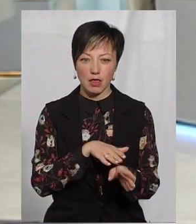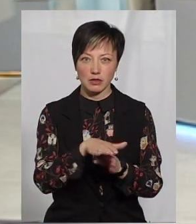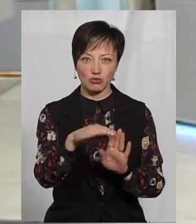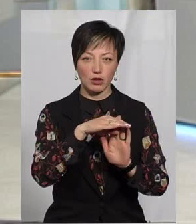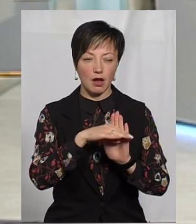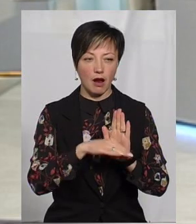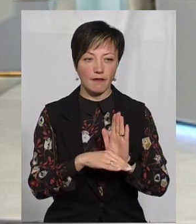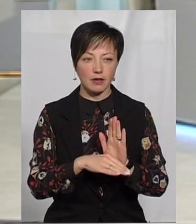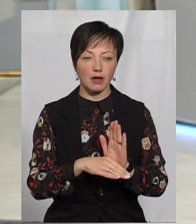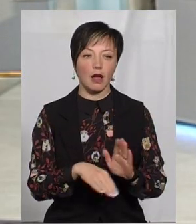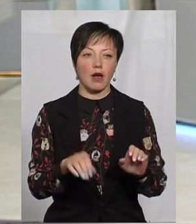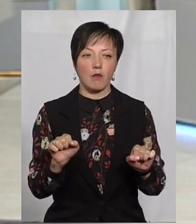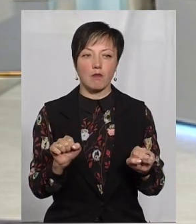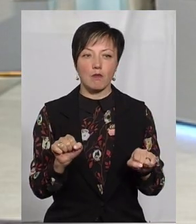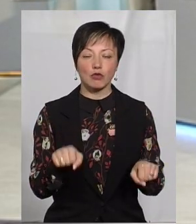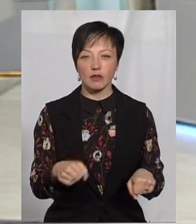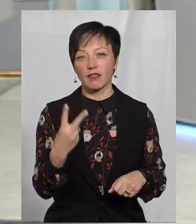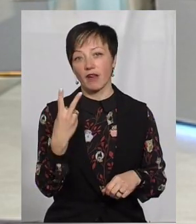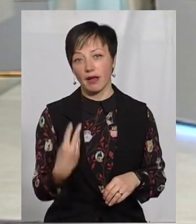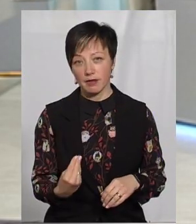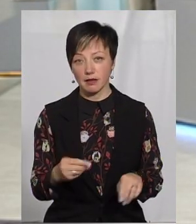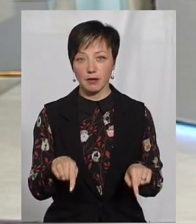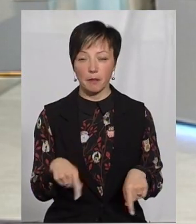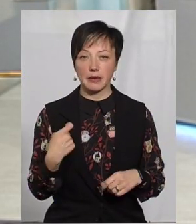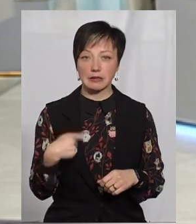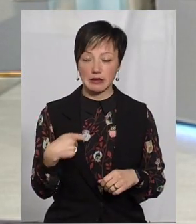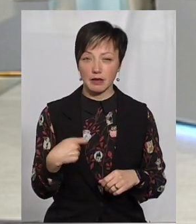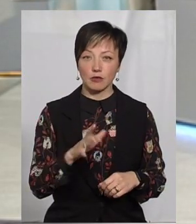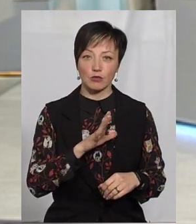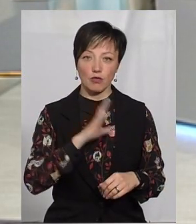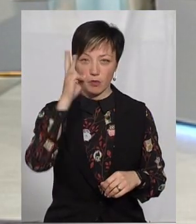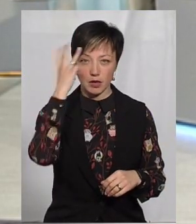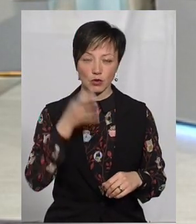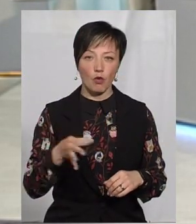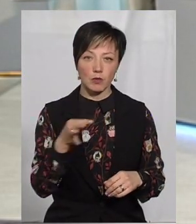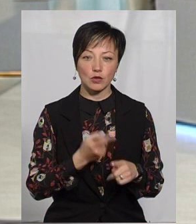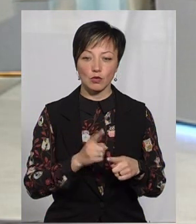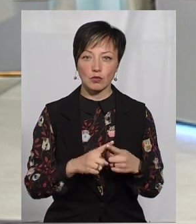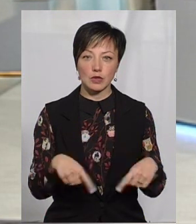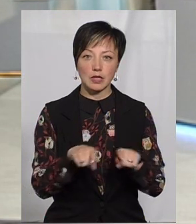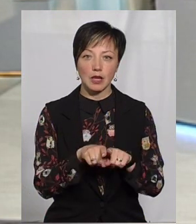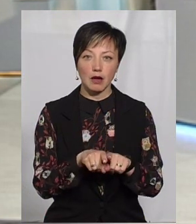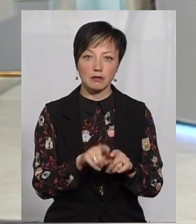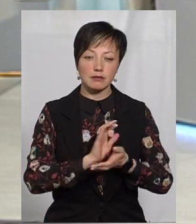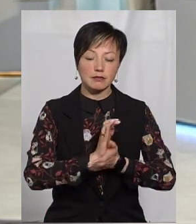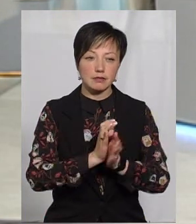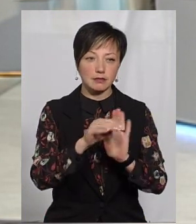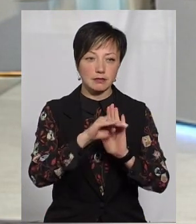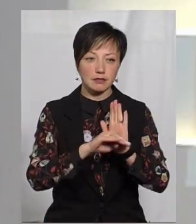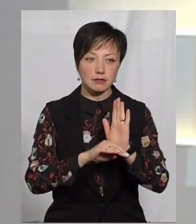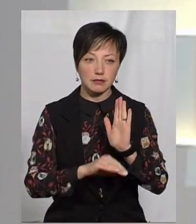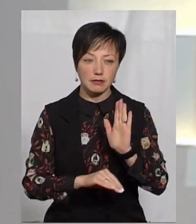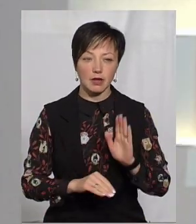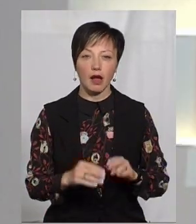насичений графік. Ну, можливо, через те, що і два дні пан президент був у Хмельницькій області, тому настільки насичене все. А щоб